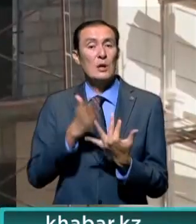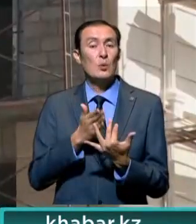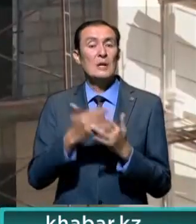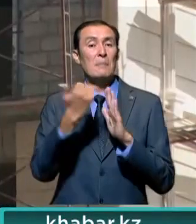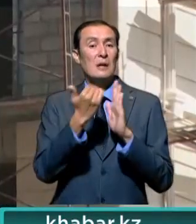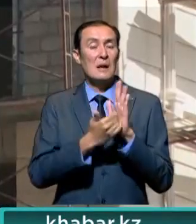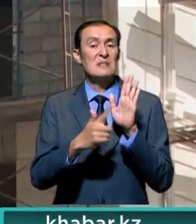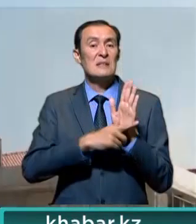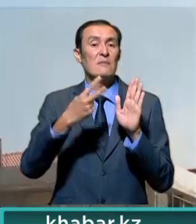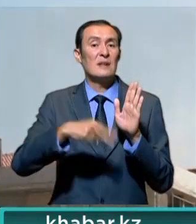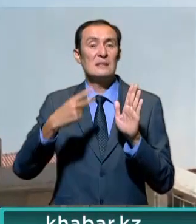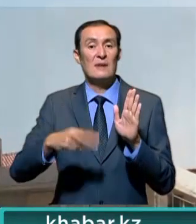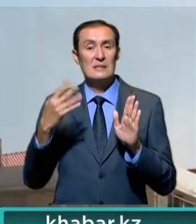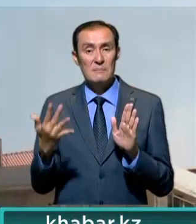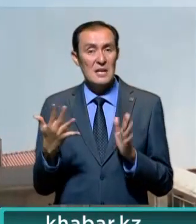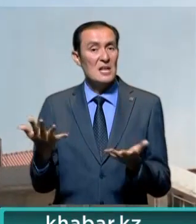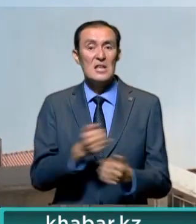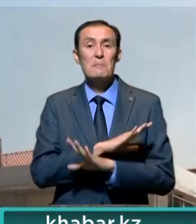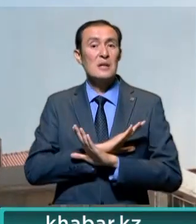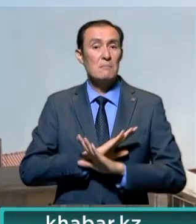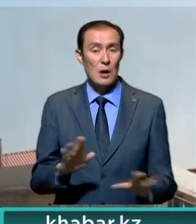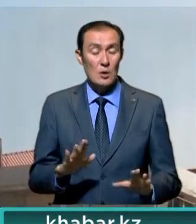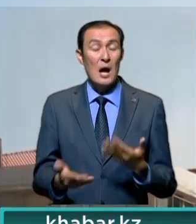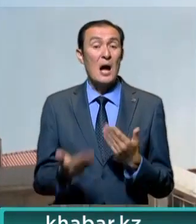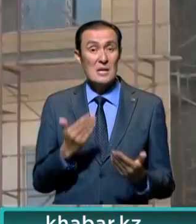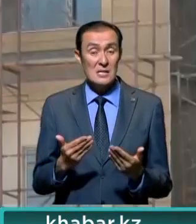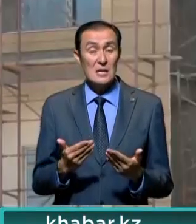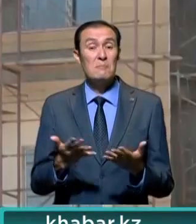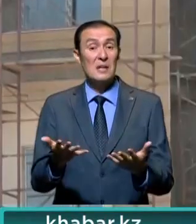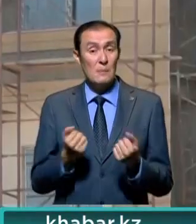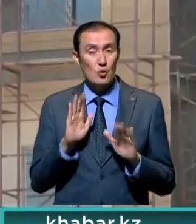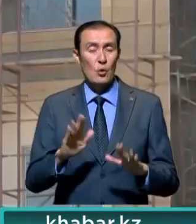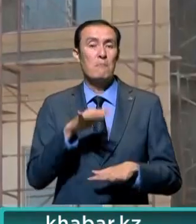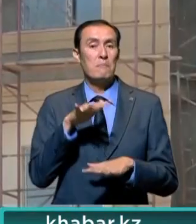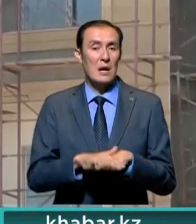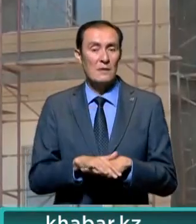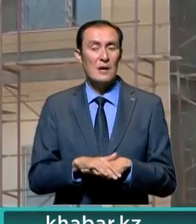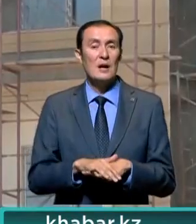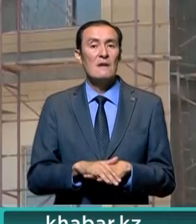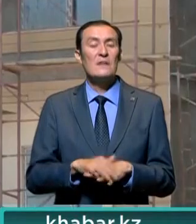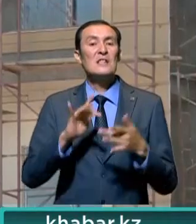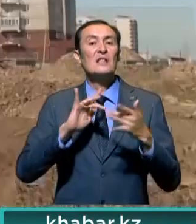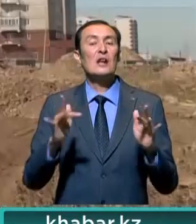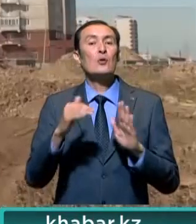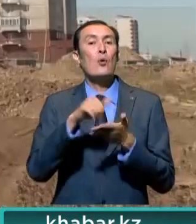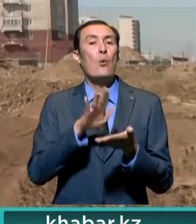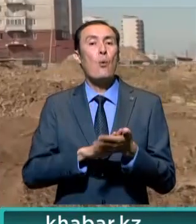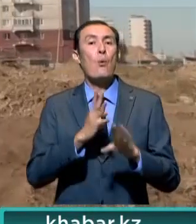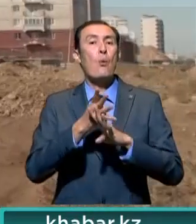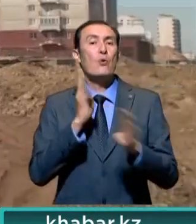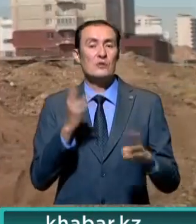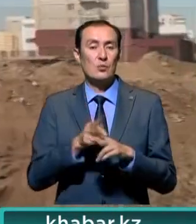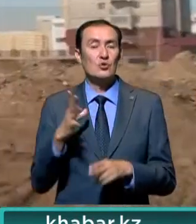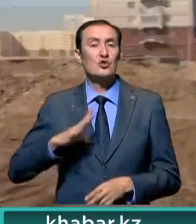программе 7-20-25 не принимаются. А если и принимаются, то в банках вас ставят в виртуальную очередь, в которой